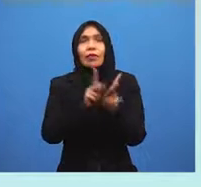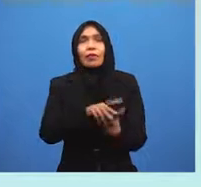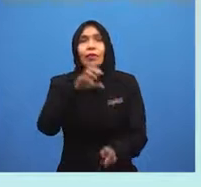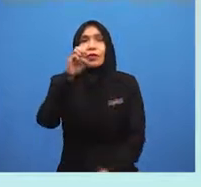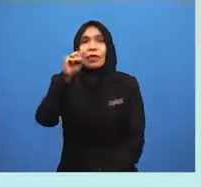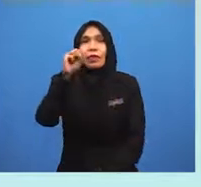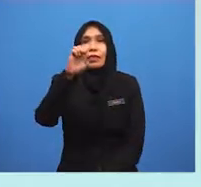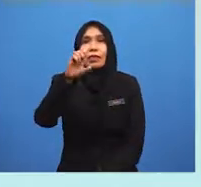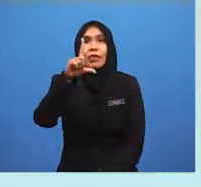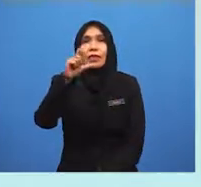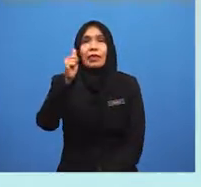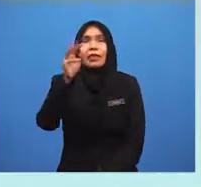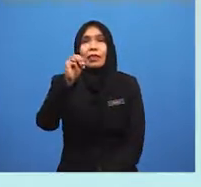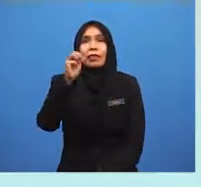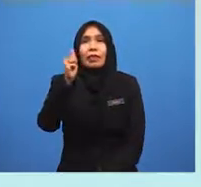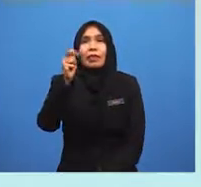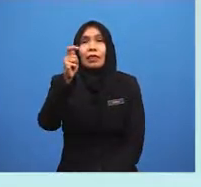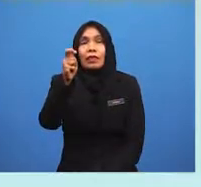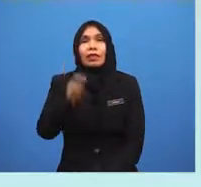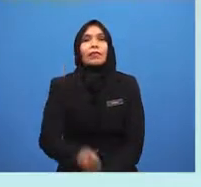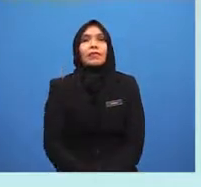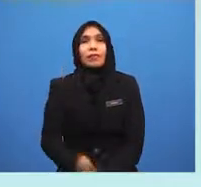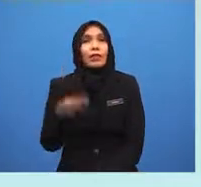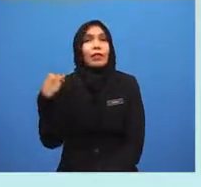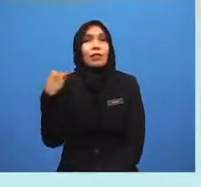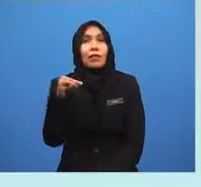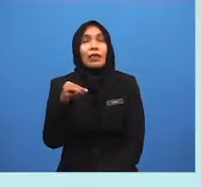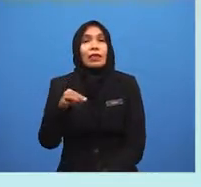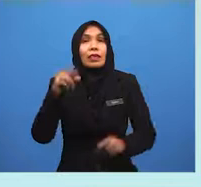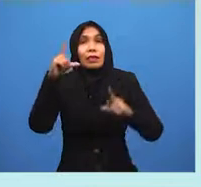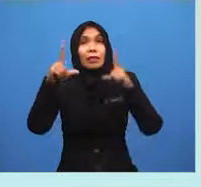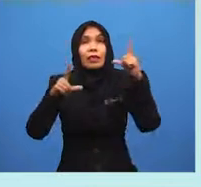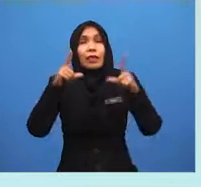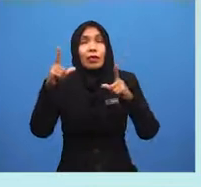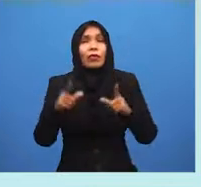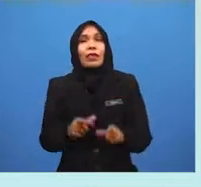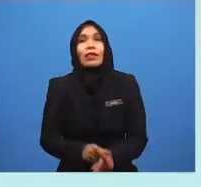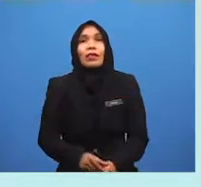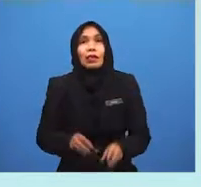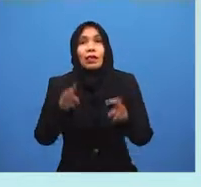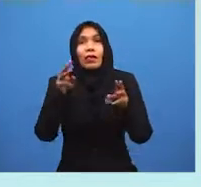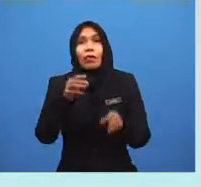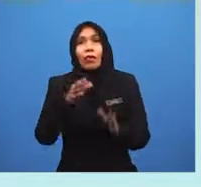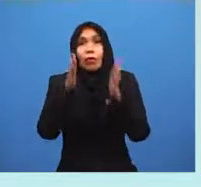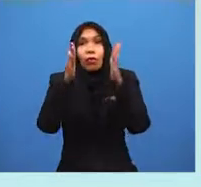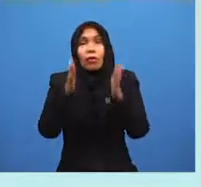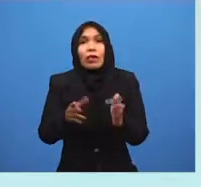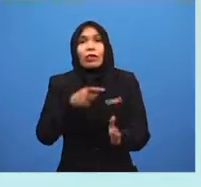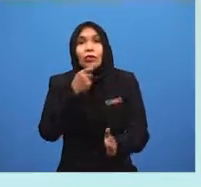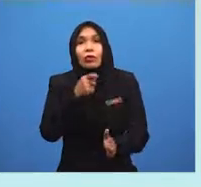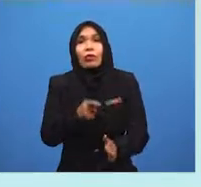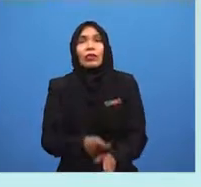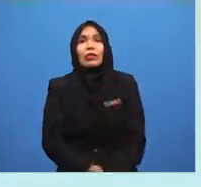menziarahi warga emas di Rumah Kebajikan Desa Ria bersama anggota